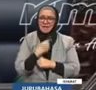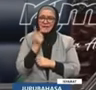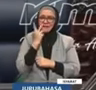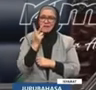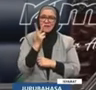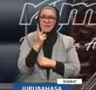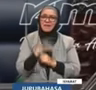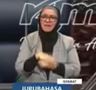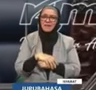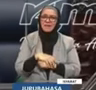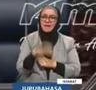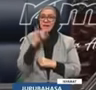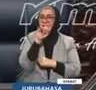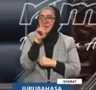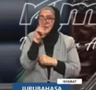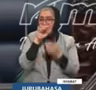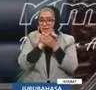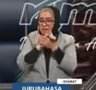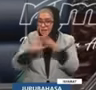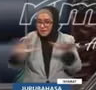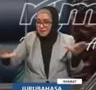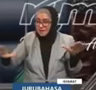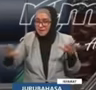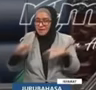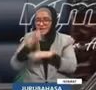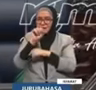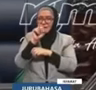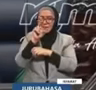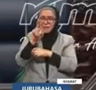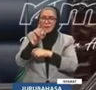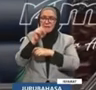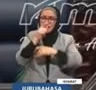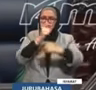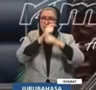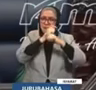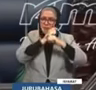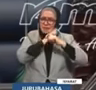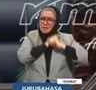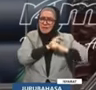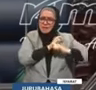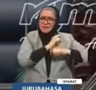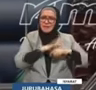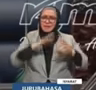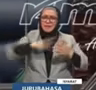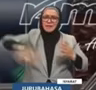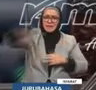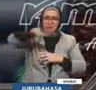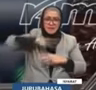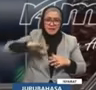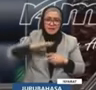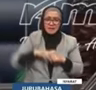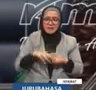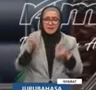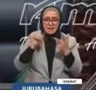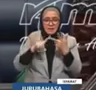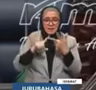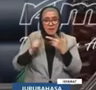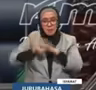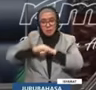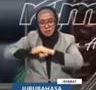keselamatan dan pertahanan seorang Rantau tetapi penyelundupan dan apa yang berlaku melintasi